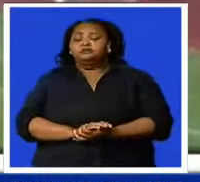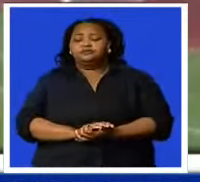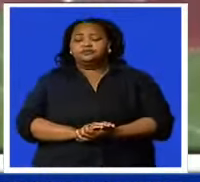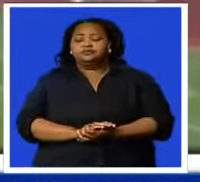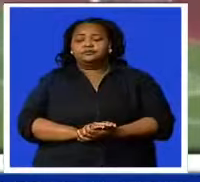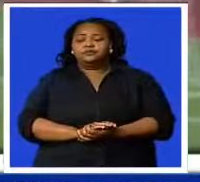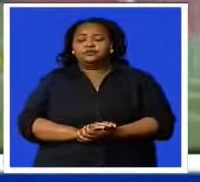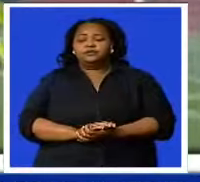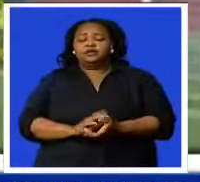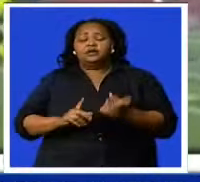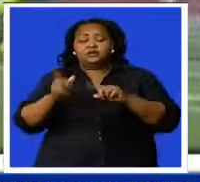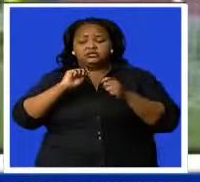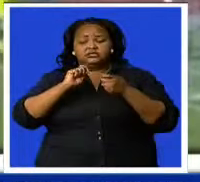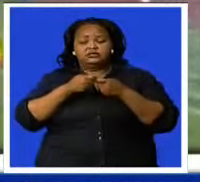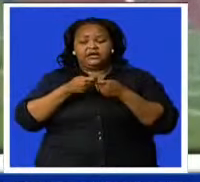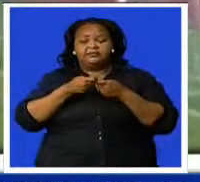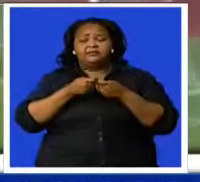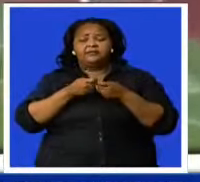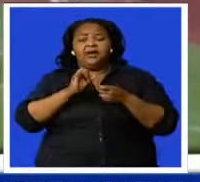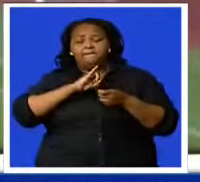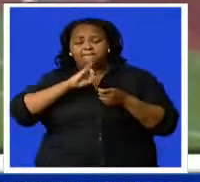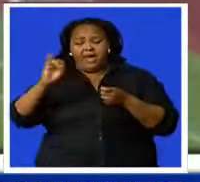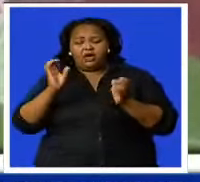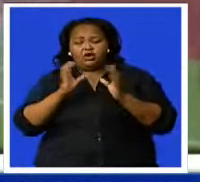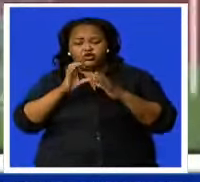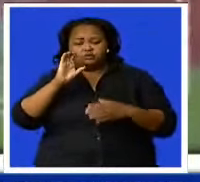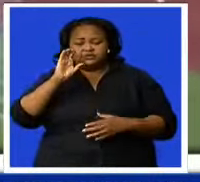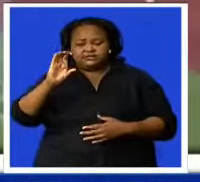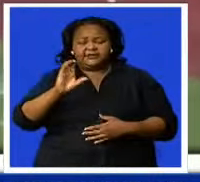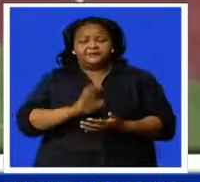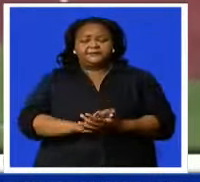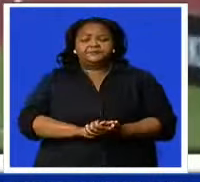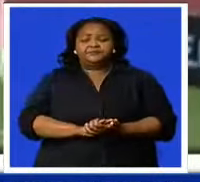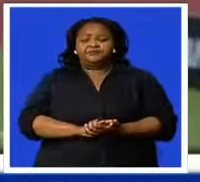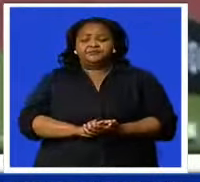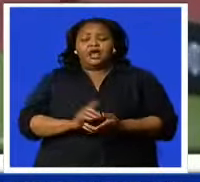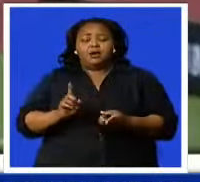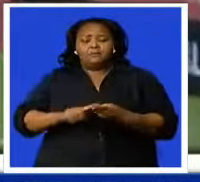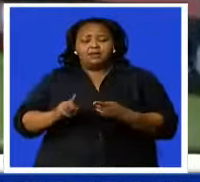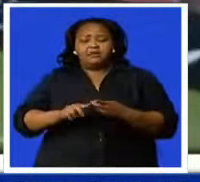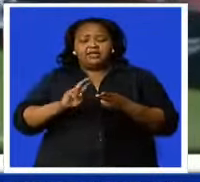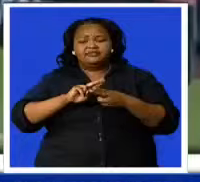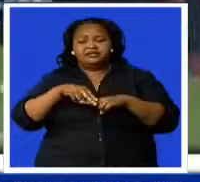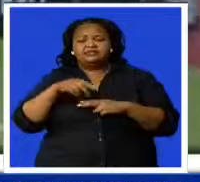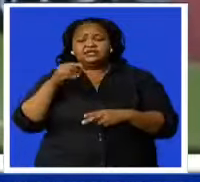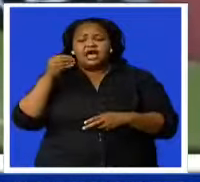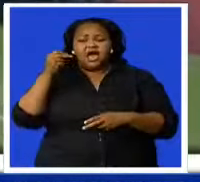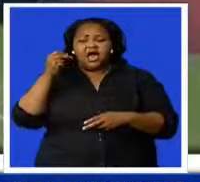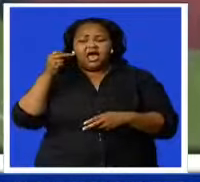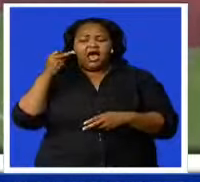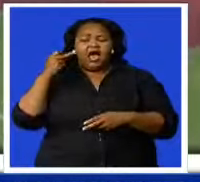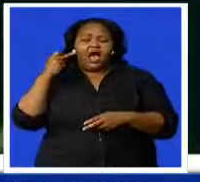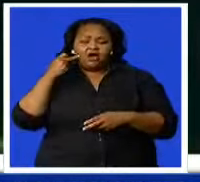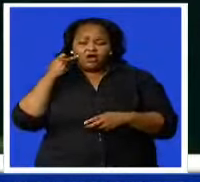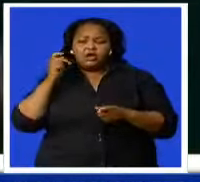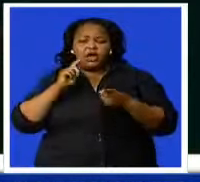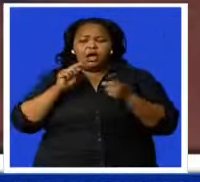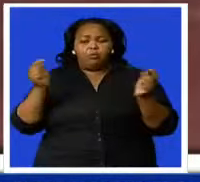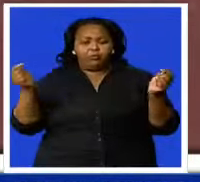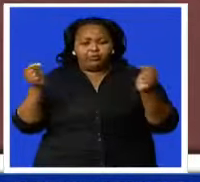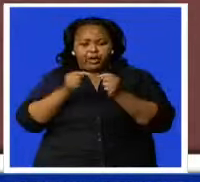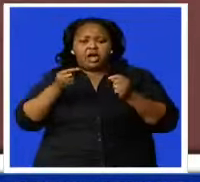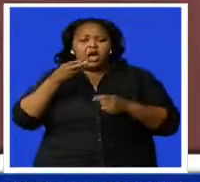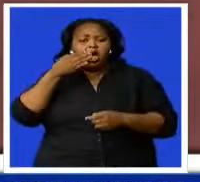C ngamaphuzu lamathathu kanti ke umdlalo olwenzelako utawubona iAngola ithola eTuli neBotswana kuyoke le group